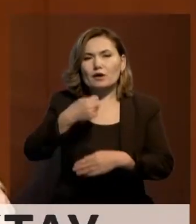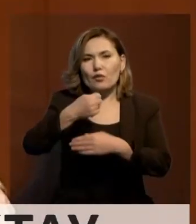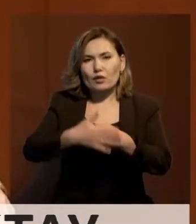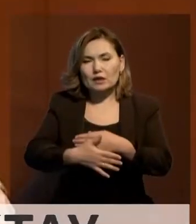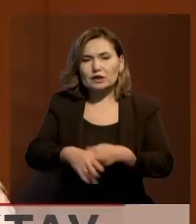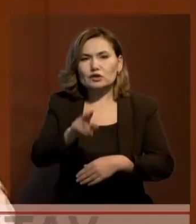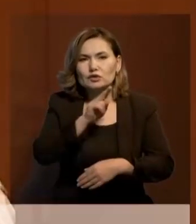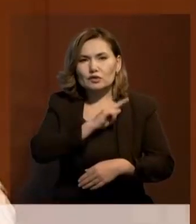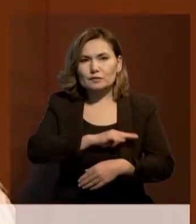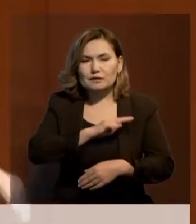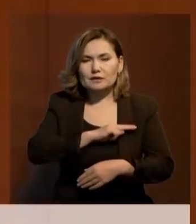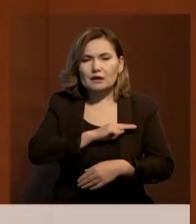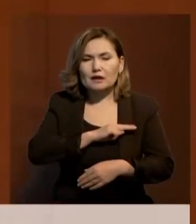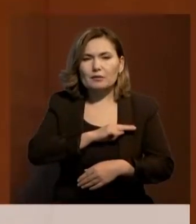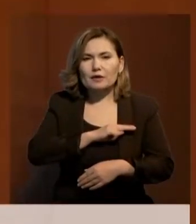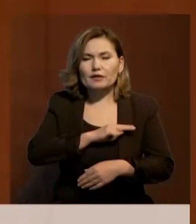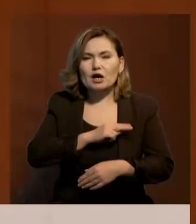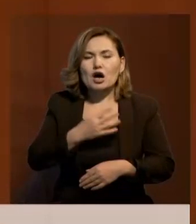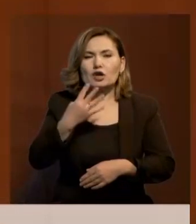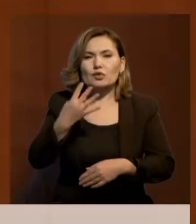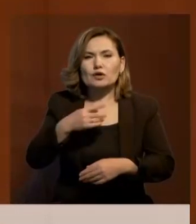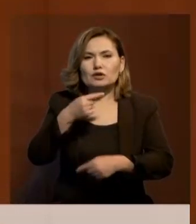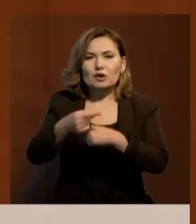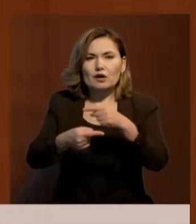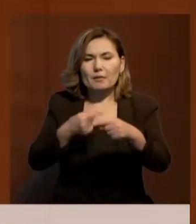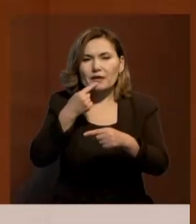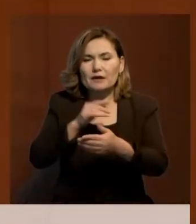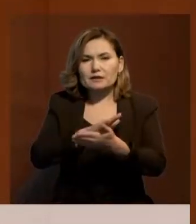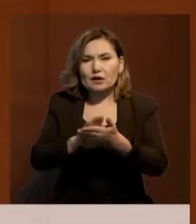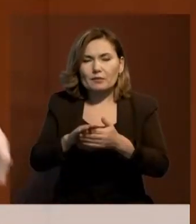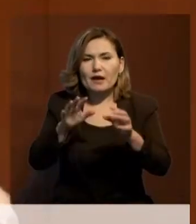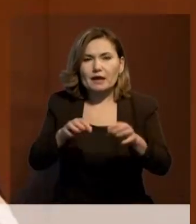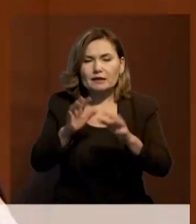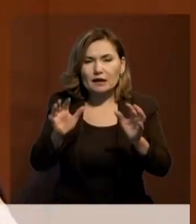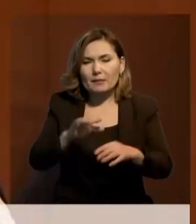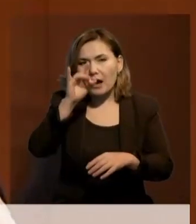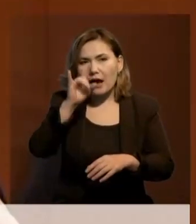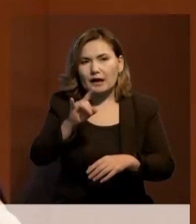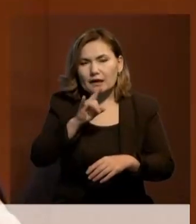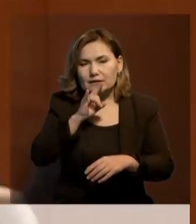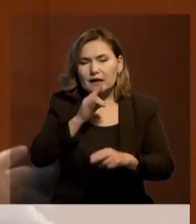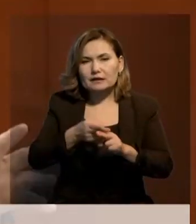жұмысы 4-ші ұрпаққа шейін таза шығарып, болашақта қазақтың жаңағы